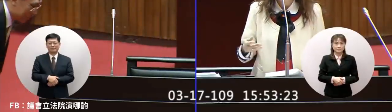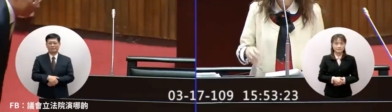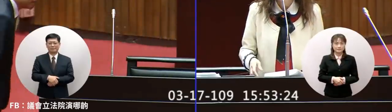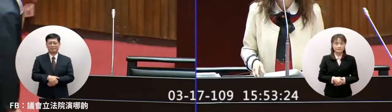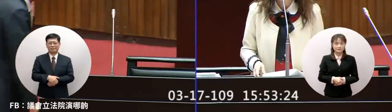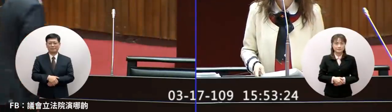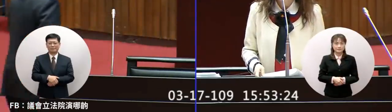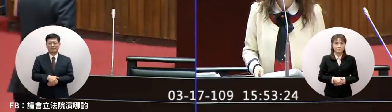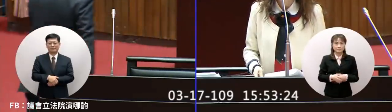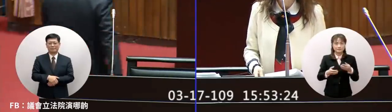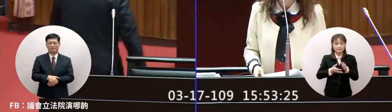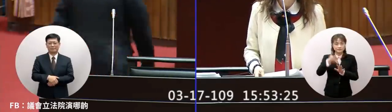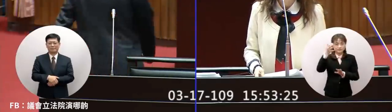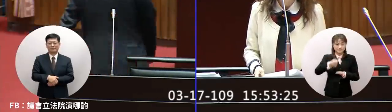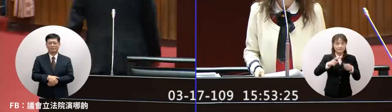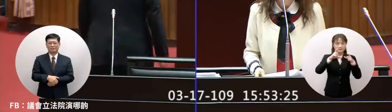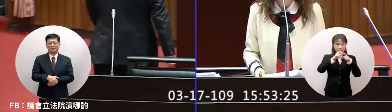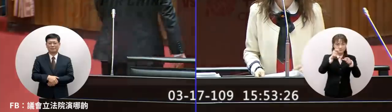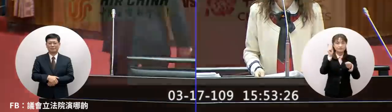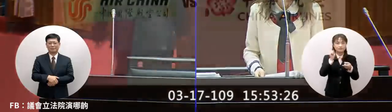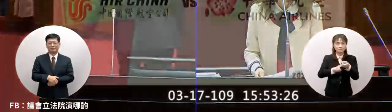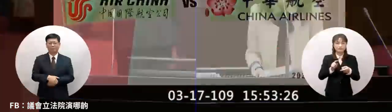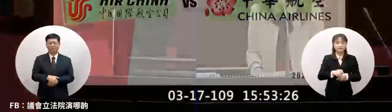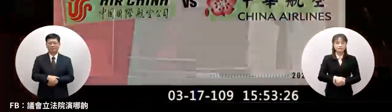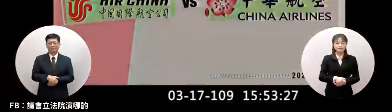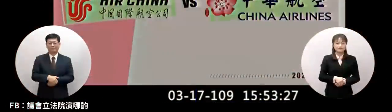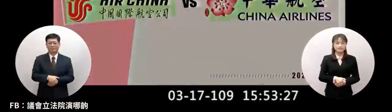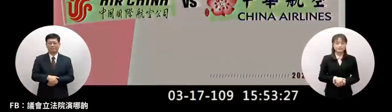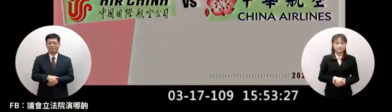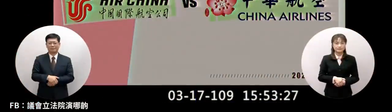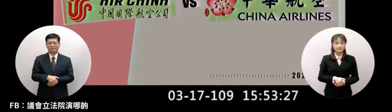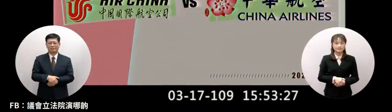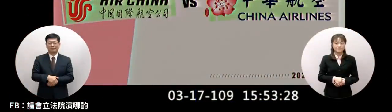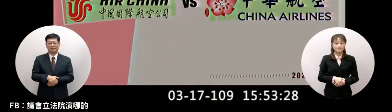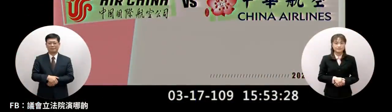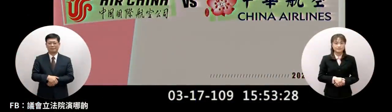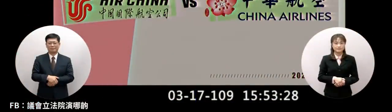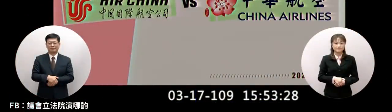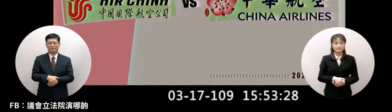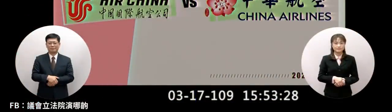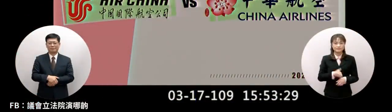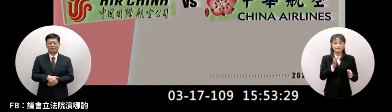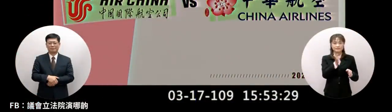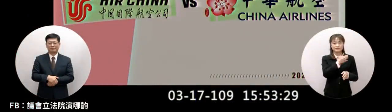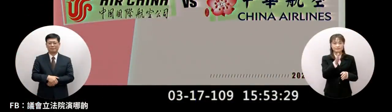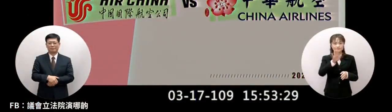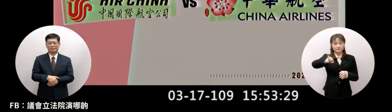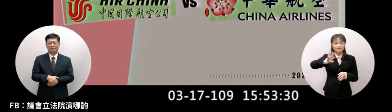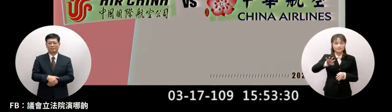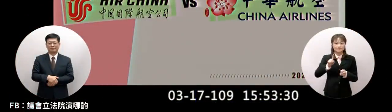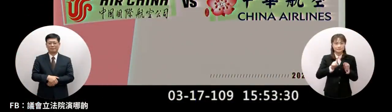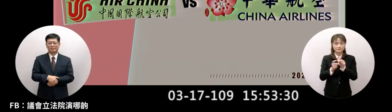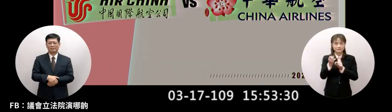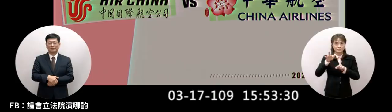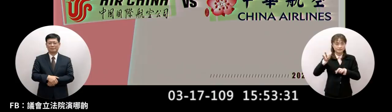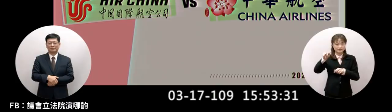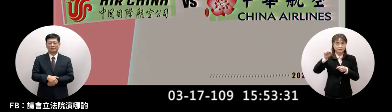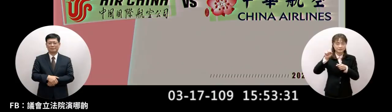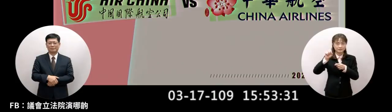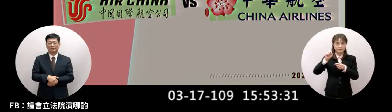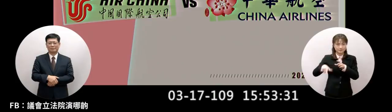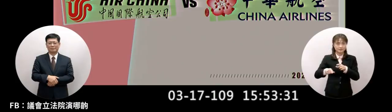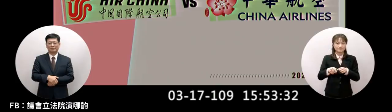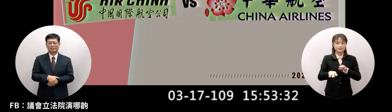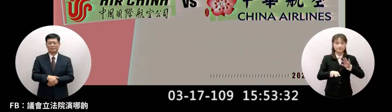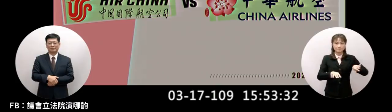想，部长是答出了正解哦，就是China Airline 是中华航空 ，Air China 是中国